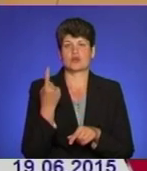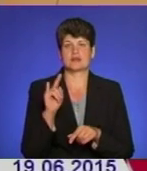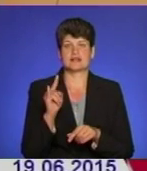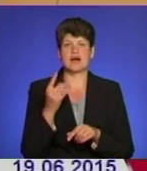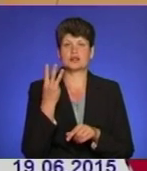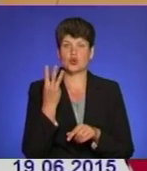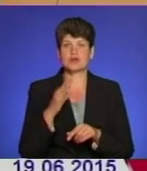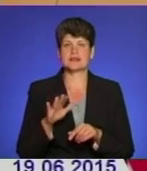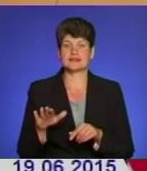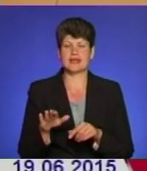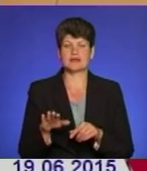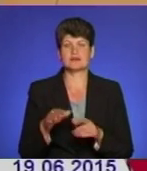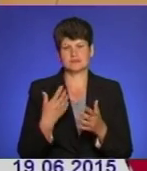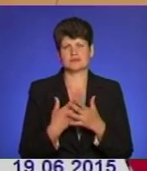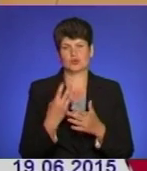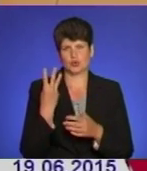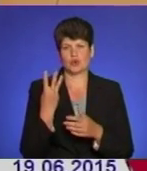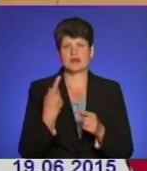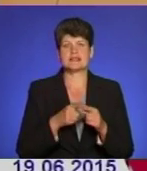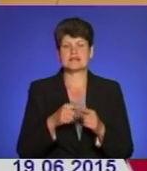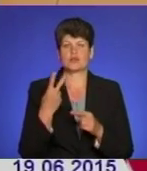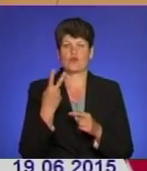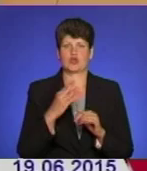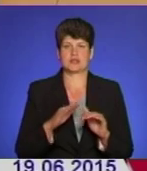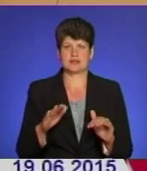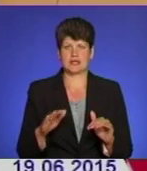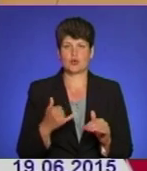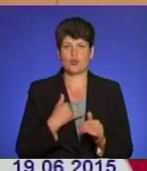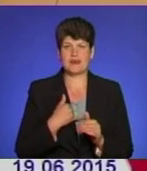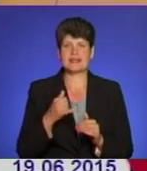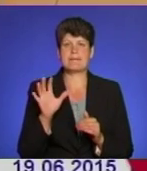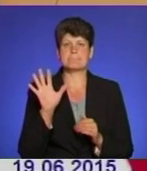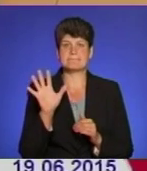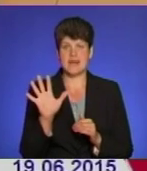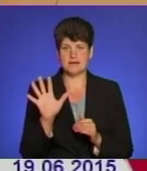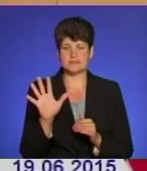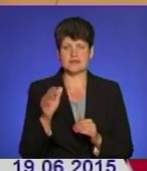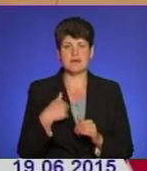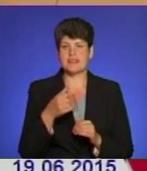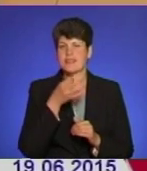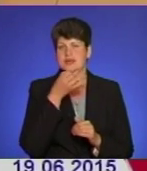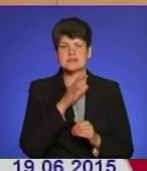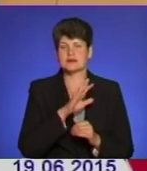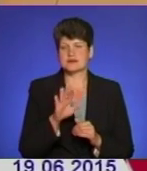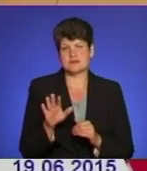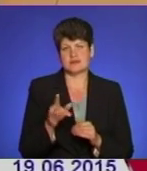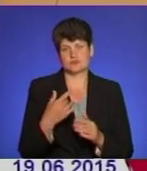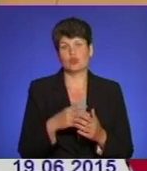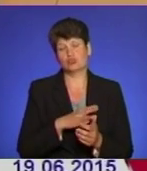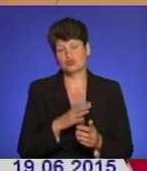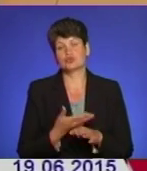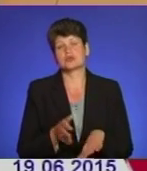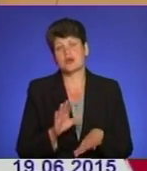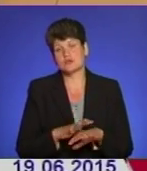троє дітей – хоча б. Троє – то є двоє дітей. Ну, як в мене п'ятеро, я б не сказала, що було тяжко,